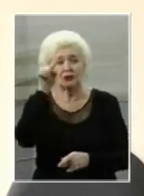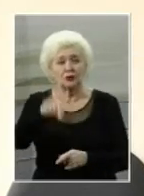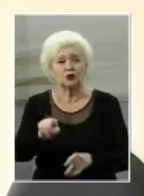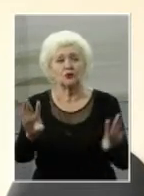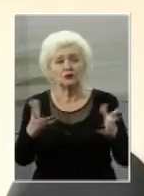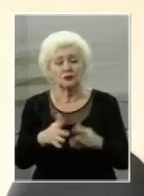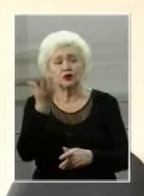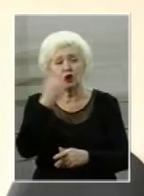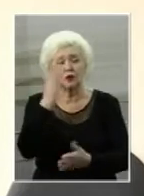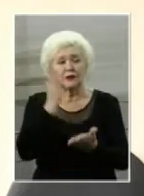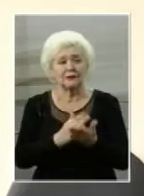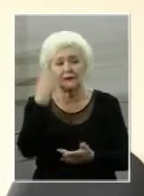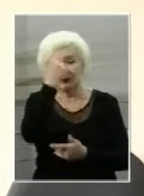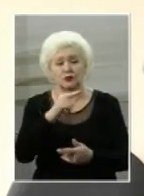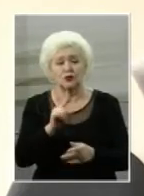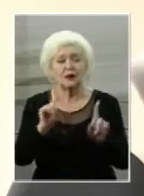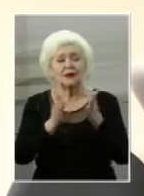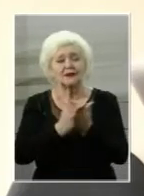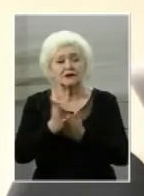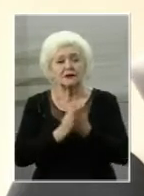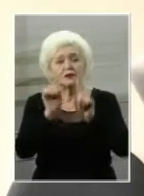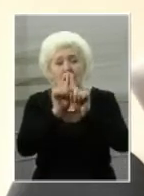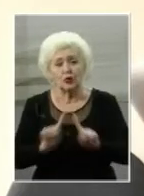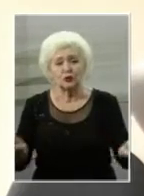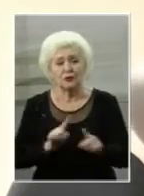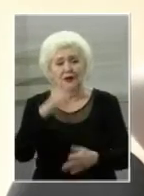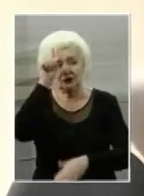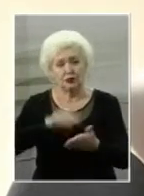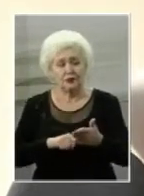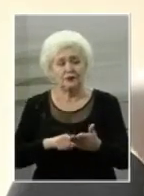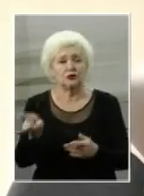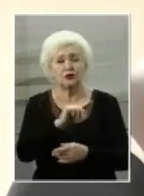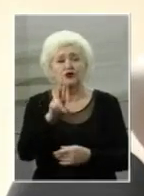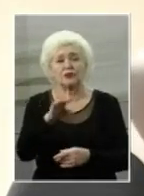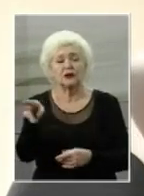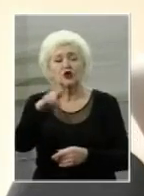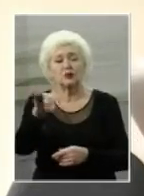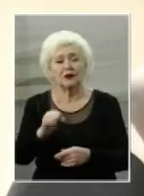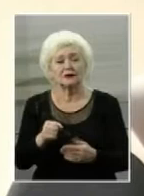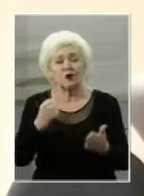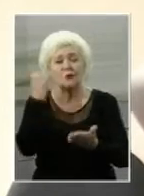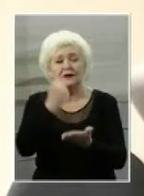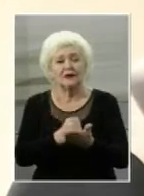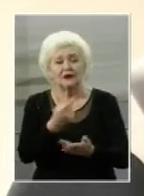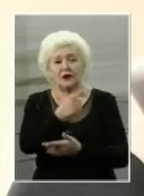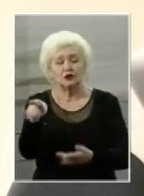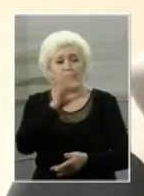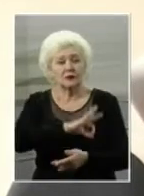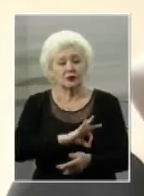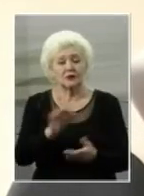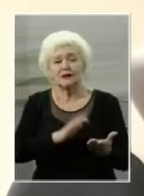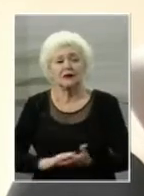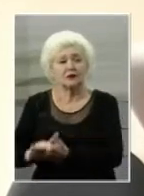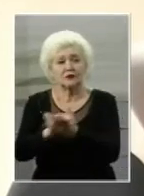разі, коли ним є особа, яка заслуговує на особливу довіру. До зобов'язання Доманським не надано підтвердження того, що він користується авторитетом у суспільстві